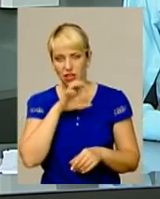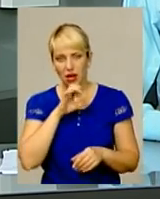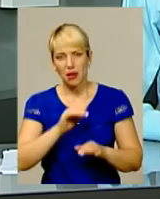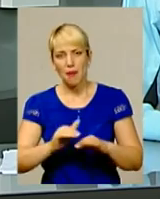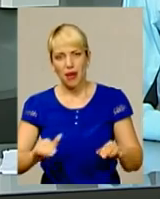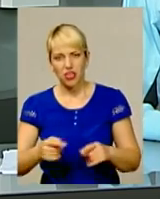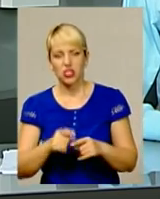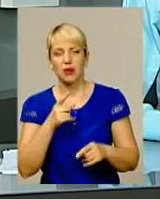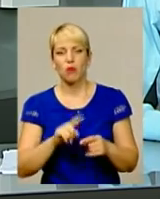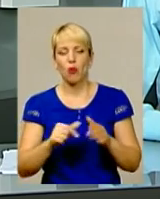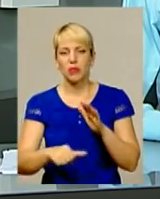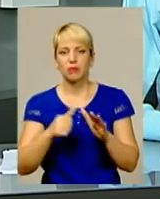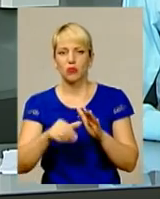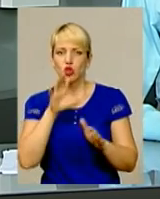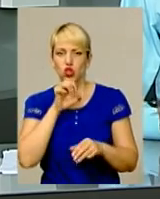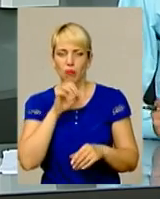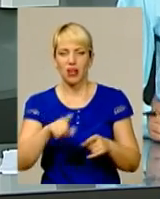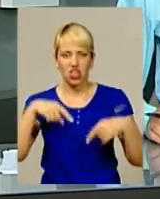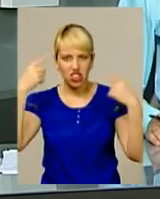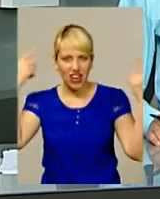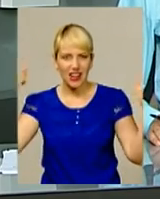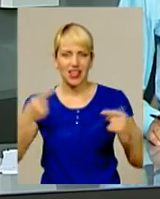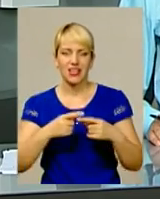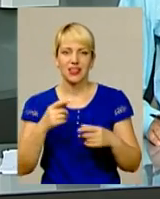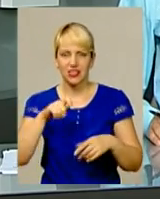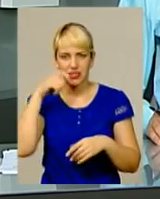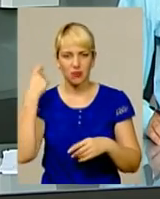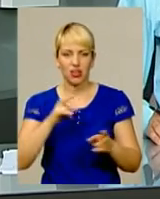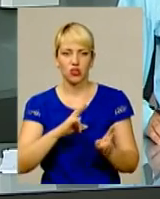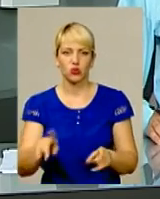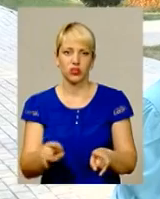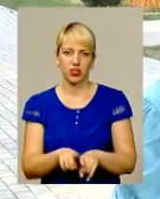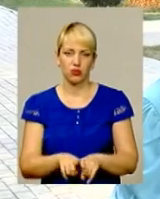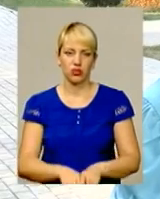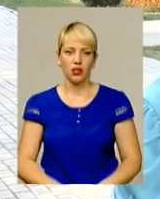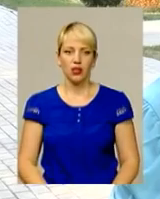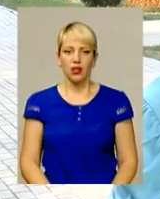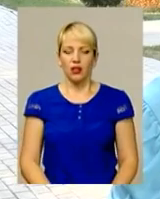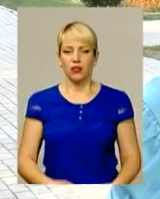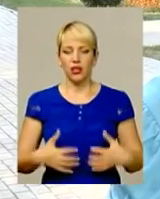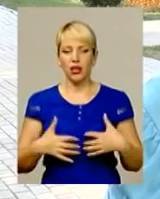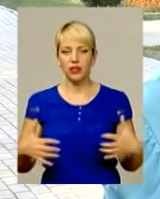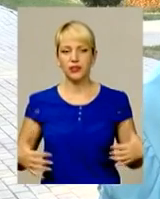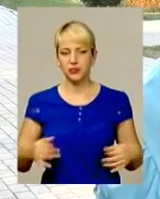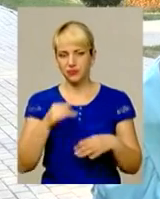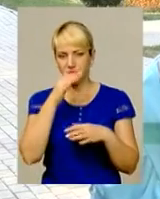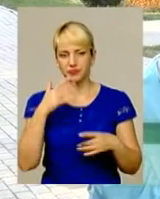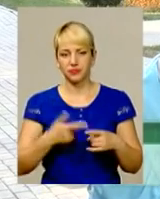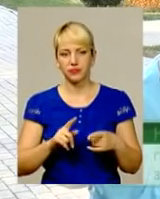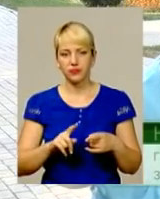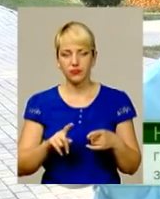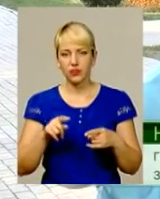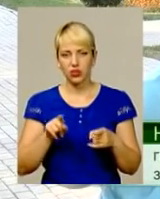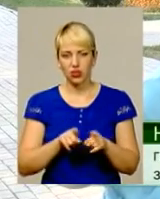про безпритульних собак. Шалена спека шкодить їм також. Тварина не може переносити